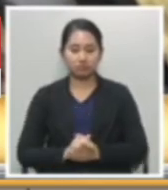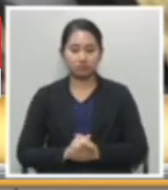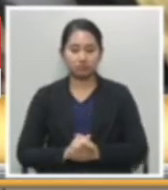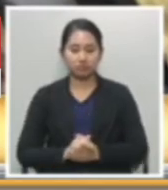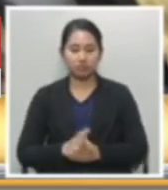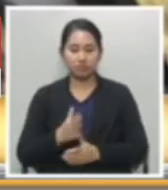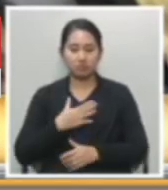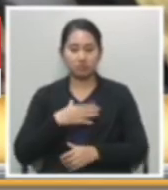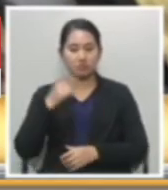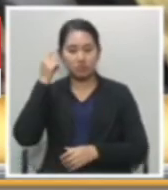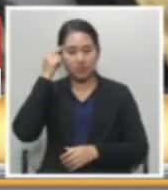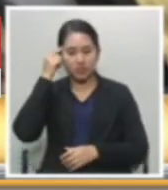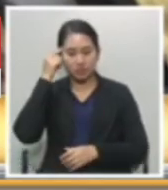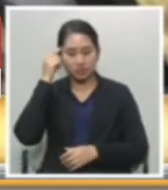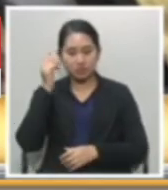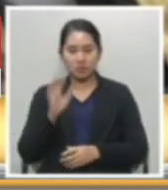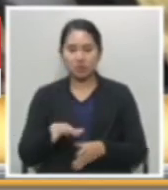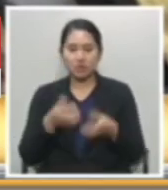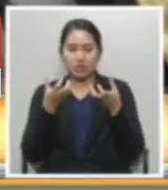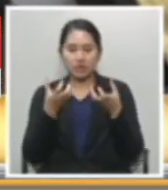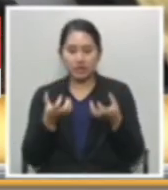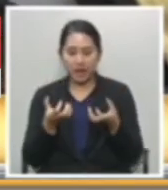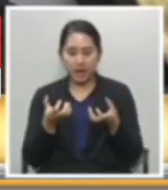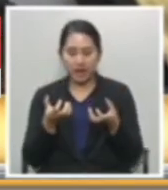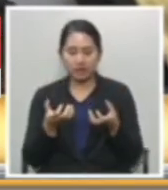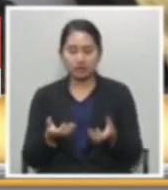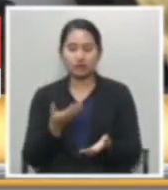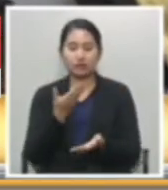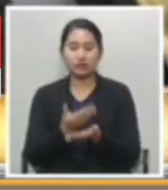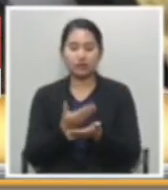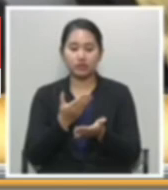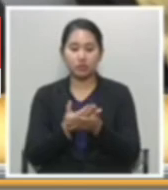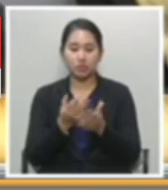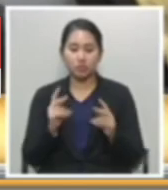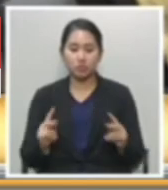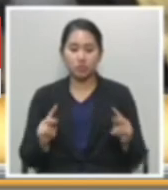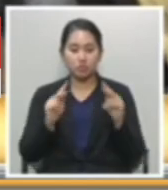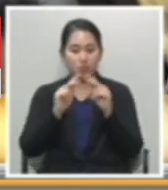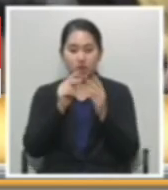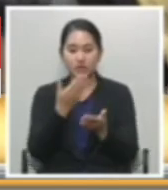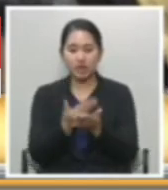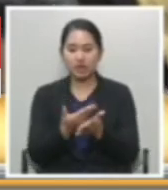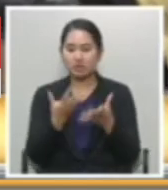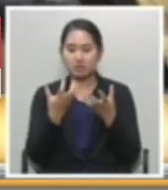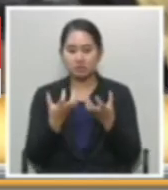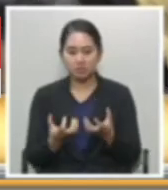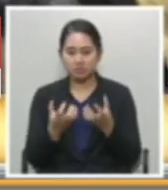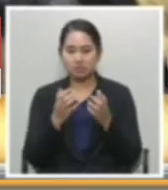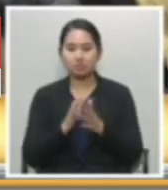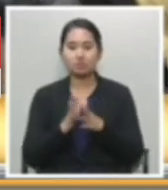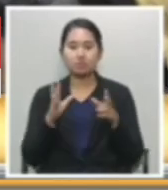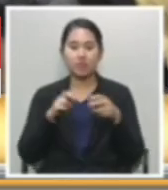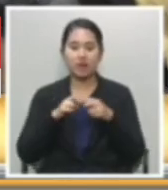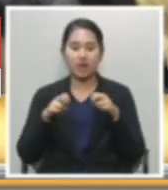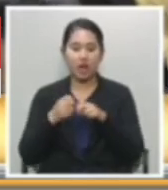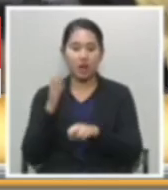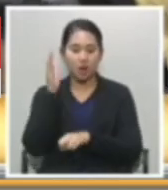เป็นวิบากกรรมของการคลังของประเทศนะซึ่งยากต่อการแก้ไขในอนาคตผ